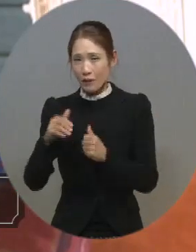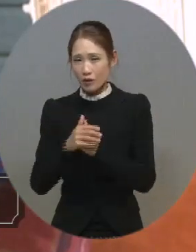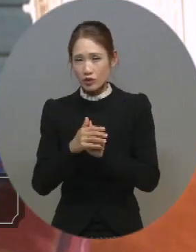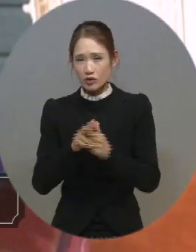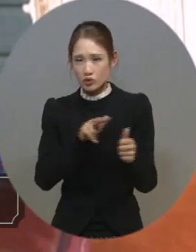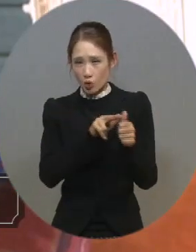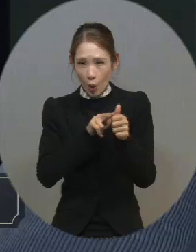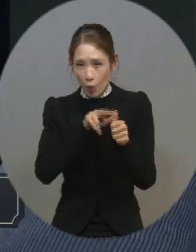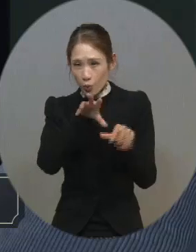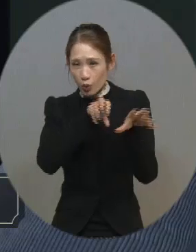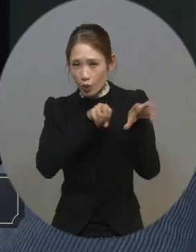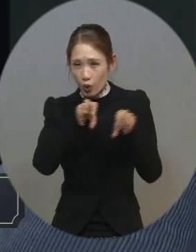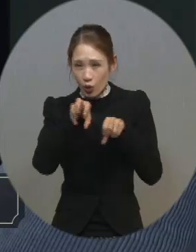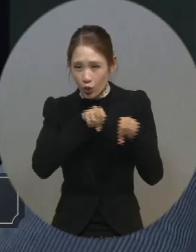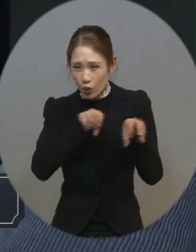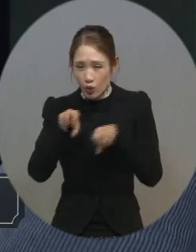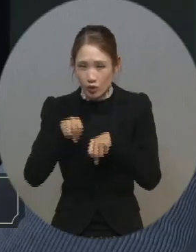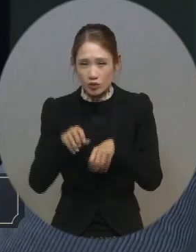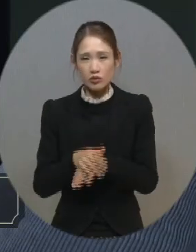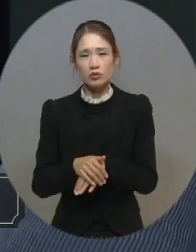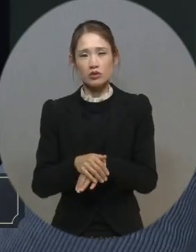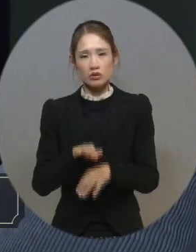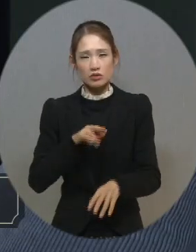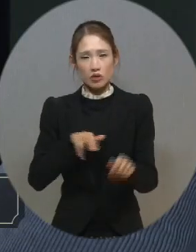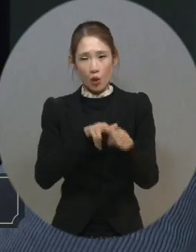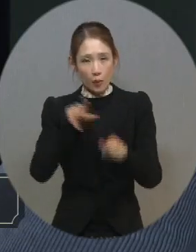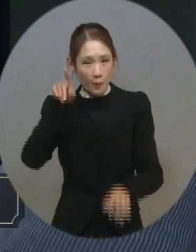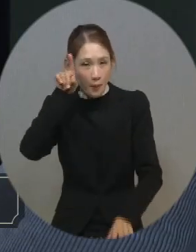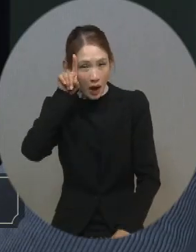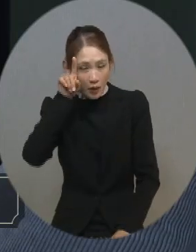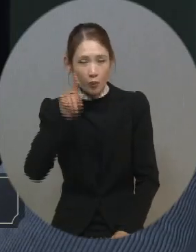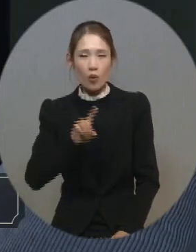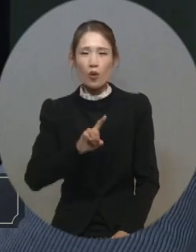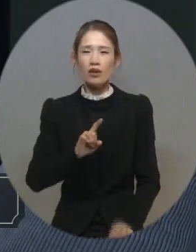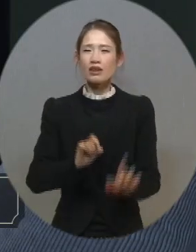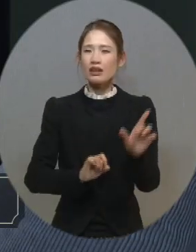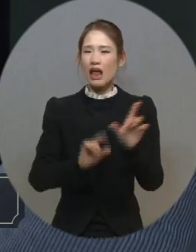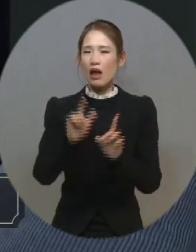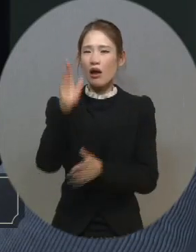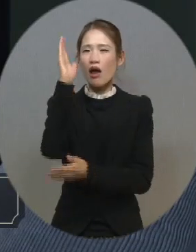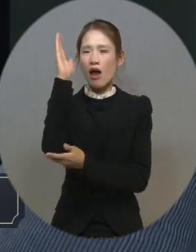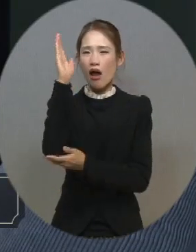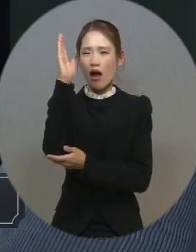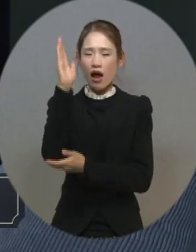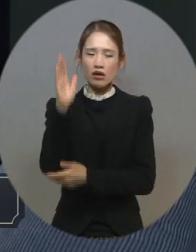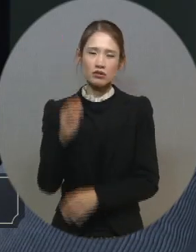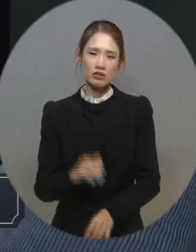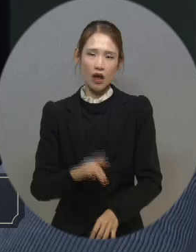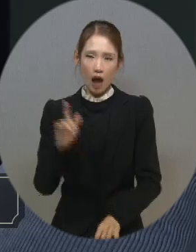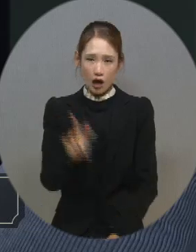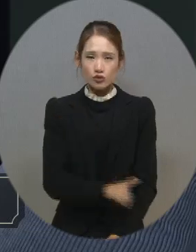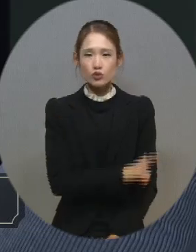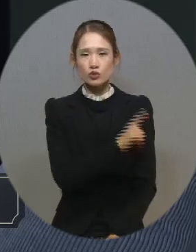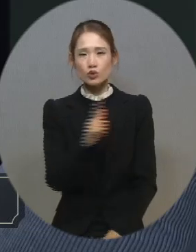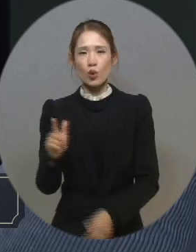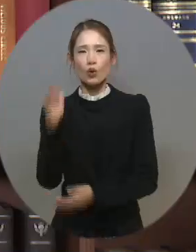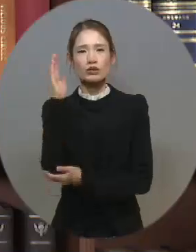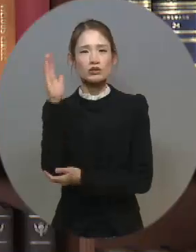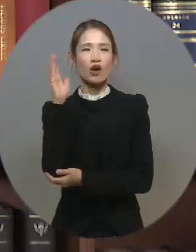하는데 그 정보의 100%가 다 제가 설교했던 것밖에 없어요. 설교. 그러니까 하루 종일 설교를 듣는